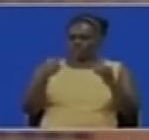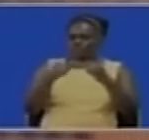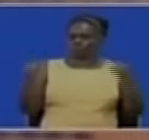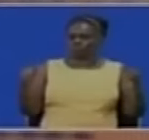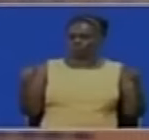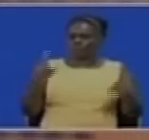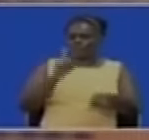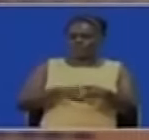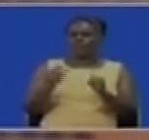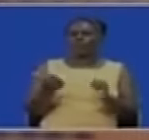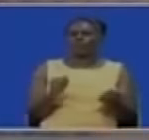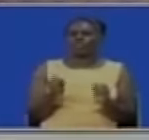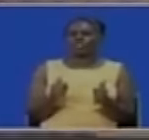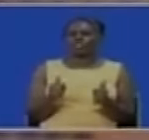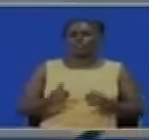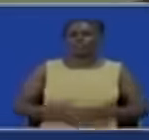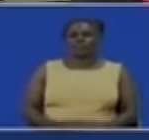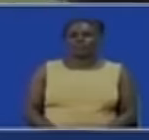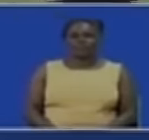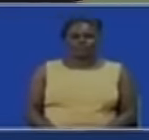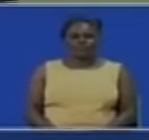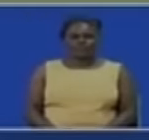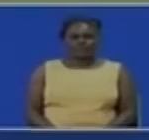katika kinyang'anyiro hicho.